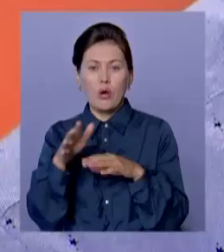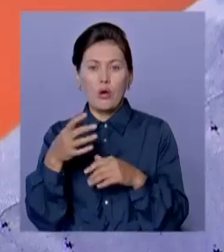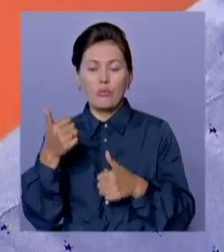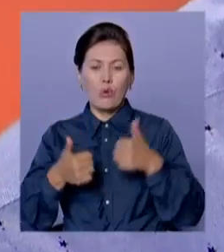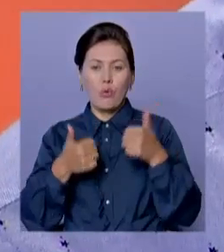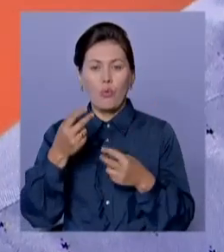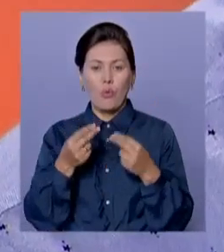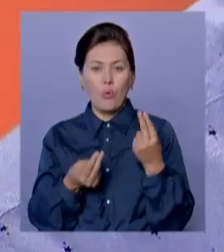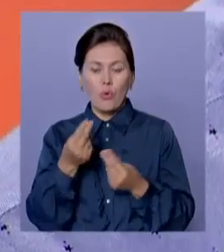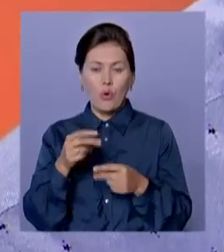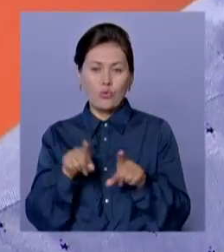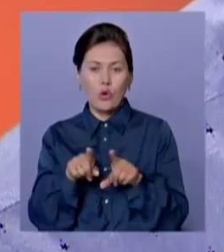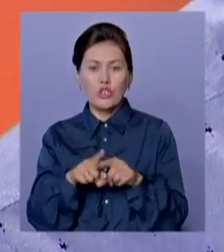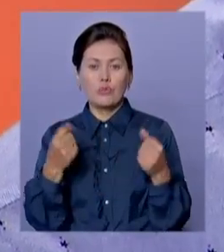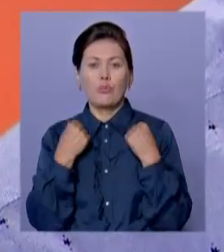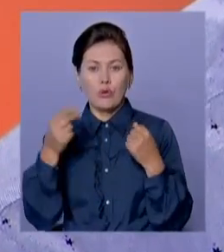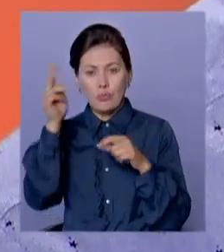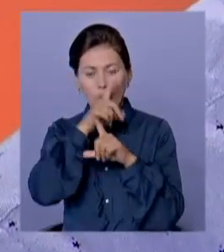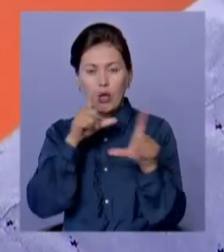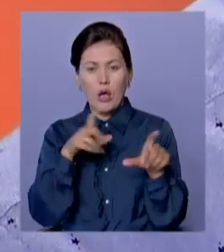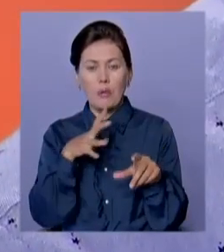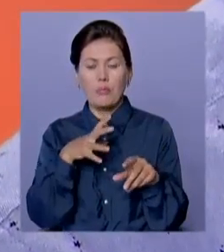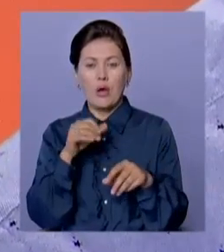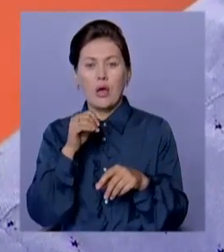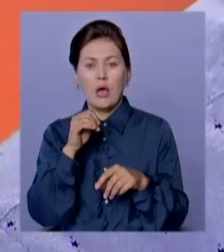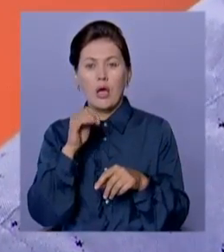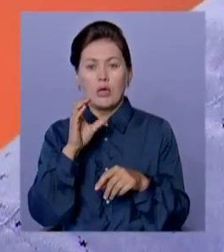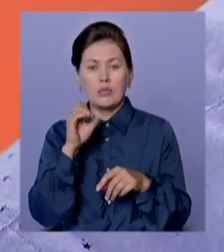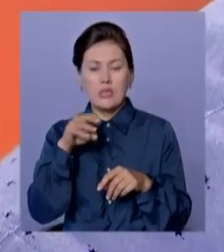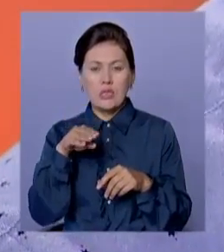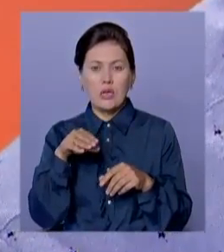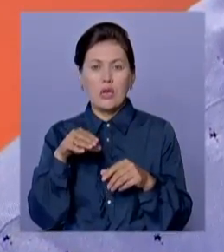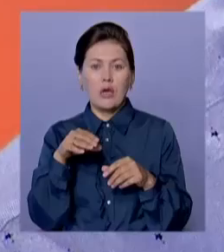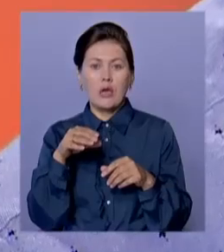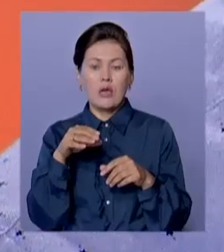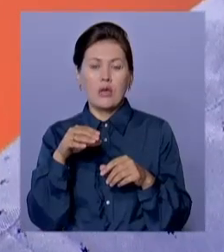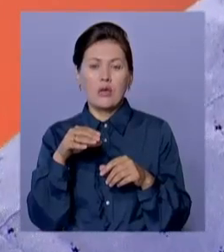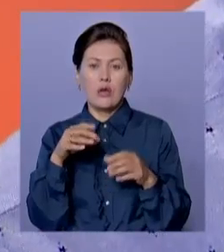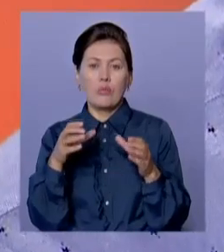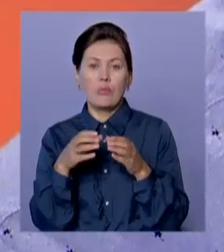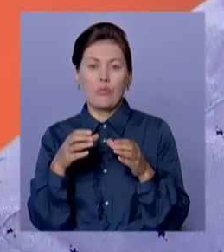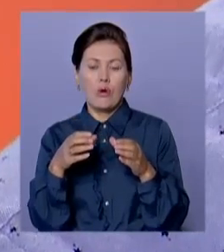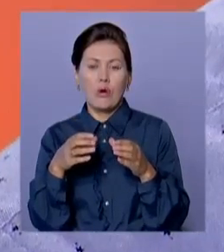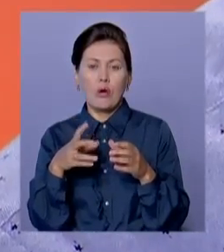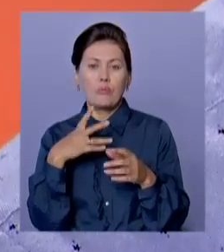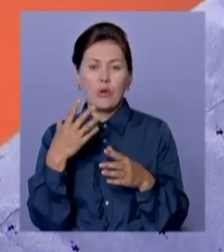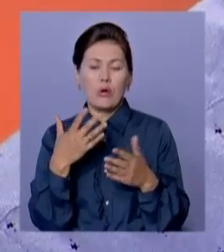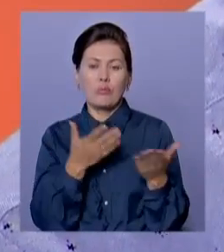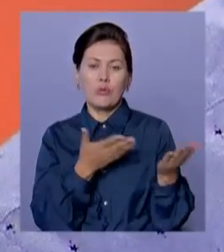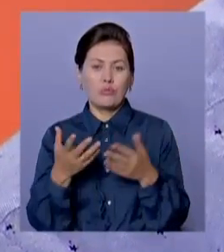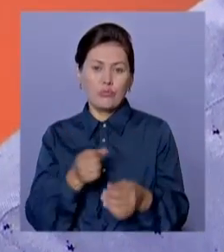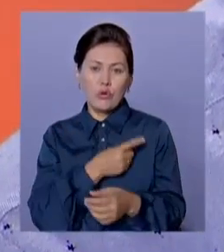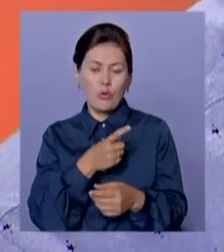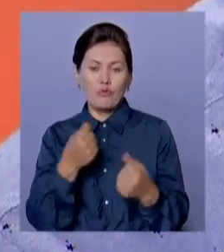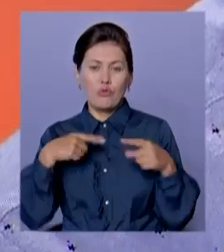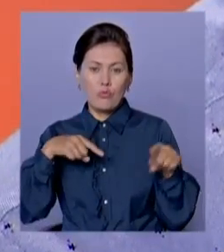кейін спорт мектебін Әсет Карманов, Әсет Мейрамханұлы көрді, сосын шақырады